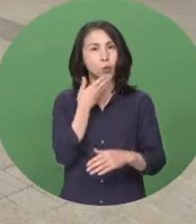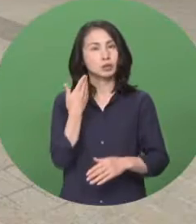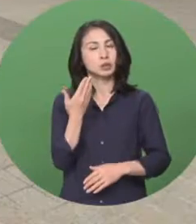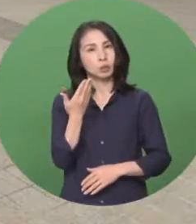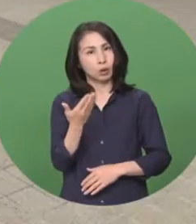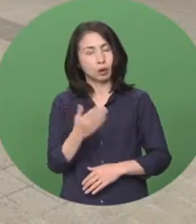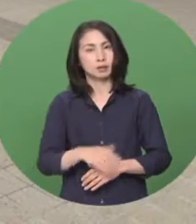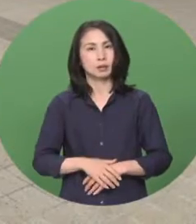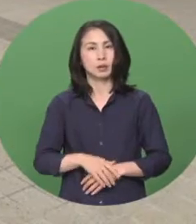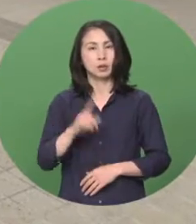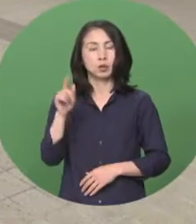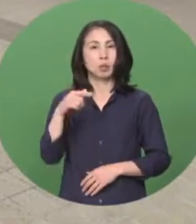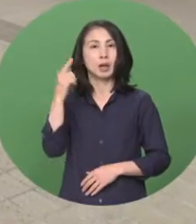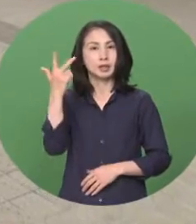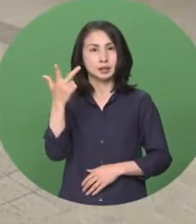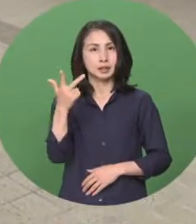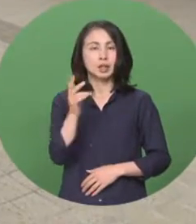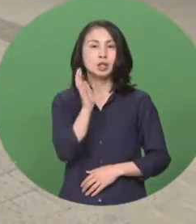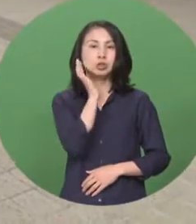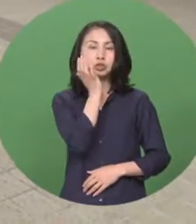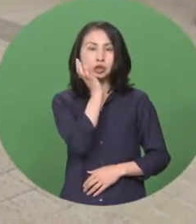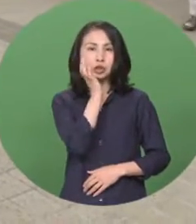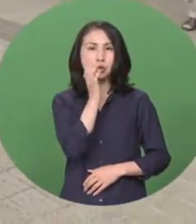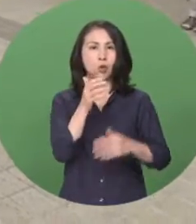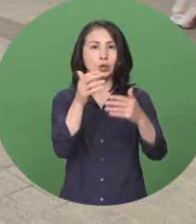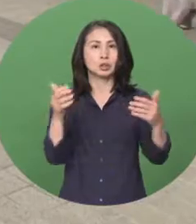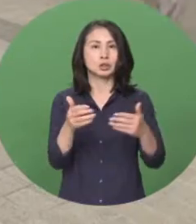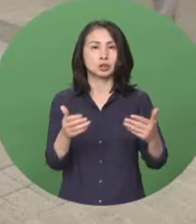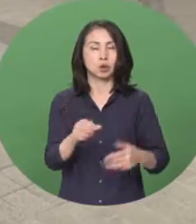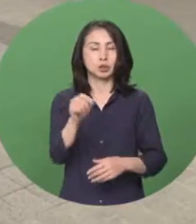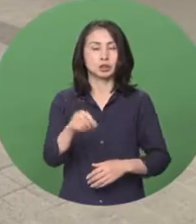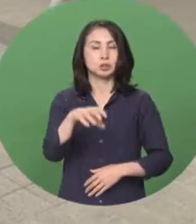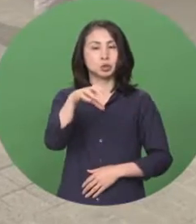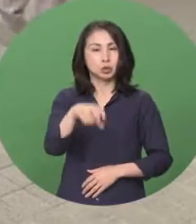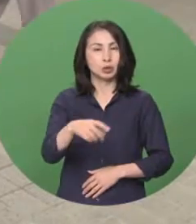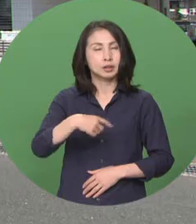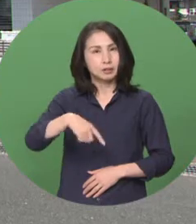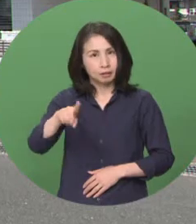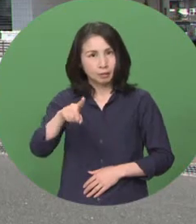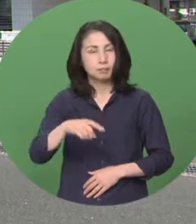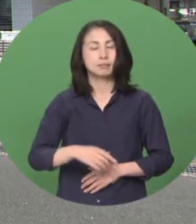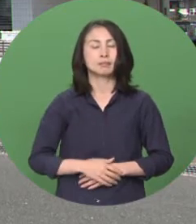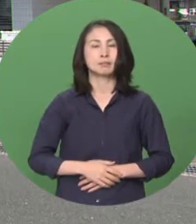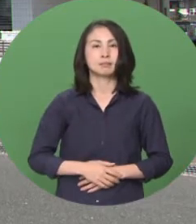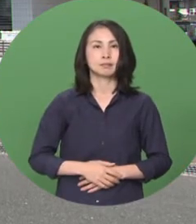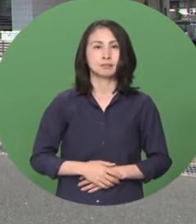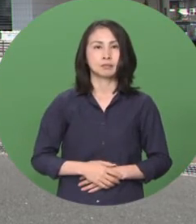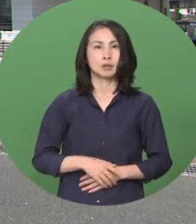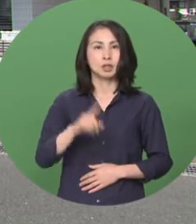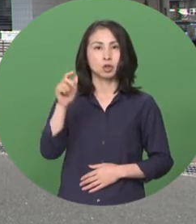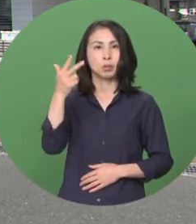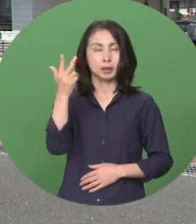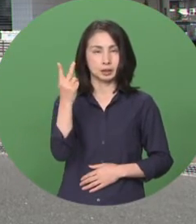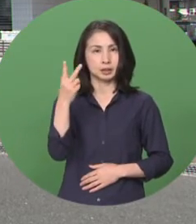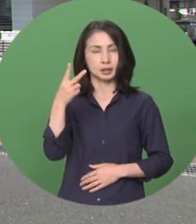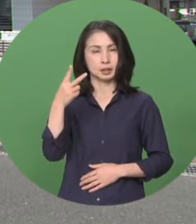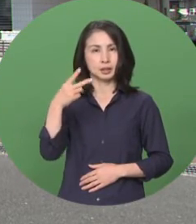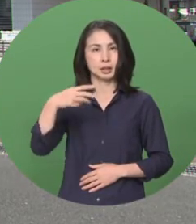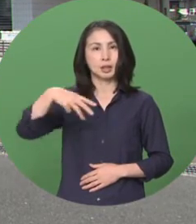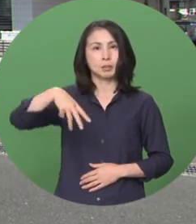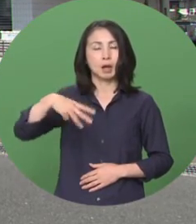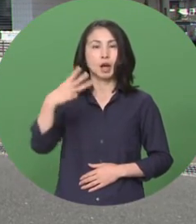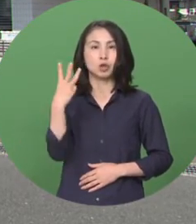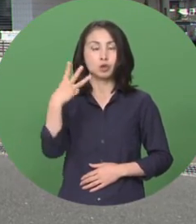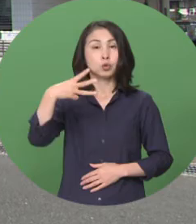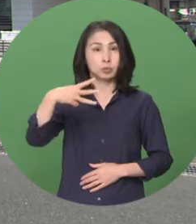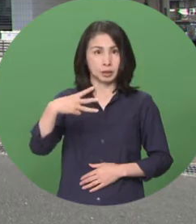か、生駒市水道事業事務所でお話を伺ってこようと思います。生駒市真由美にある水